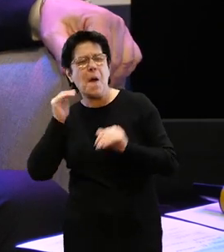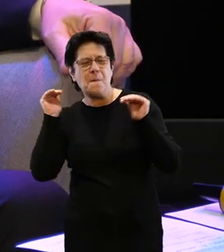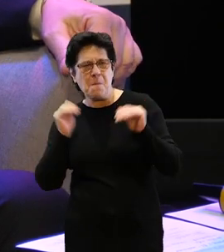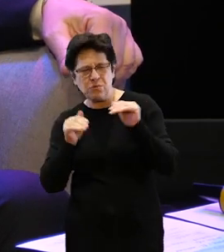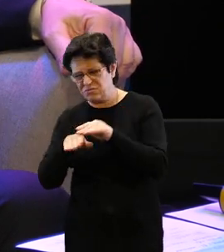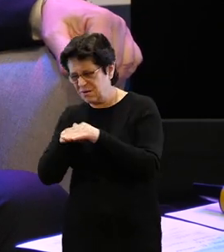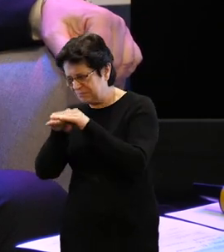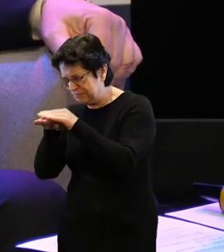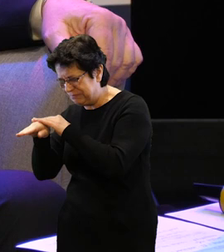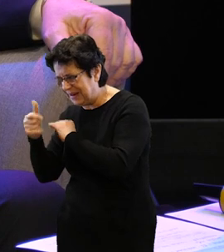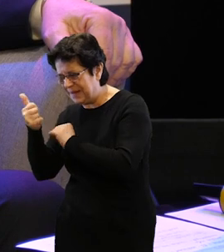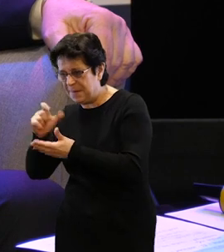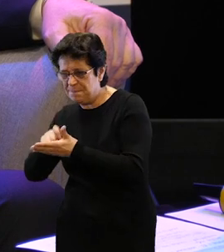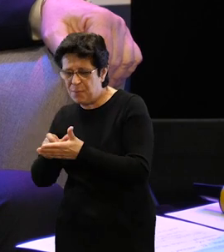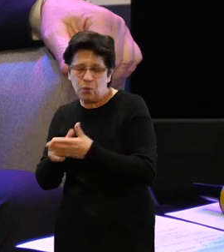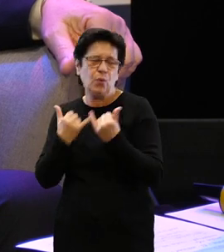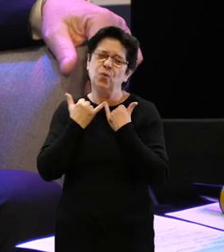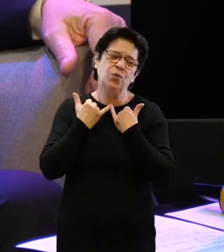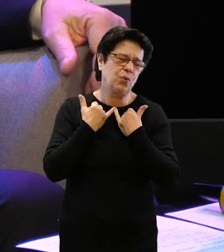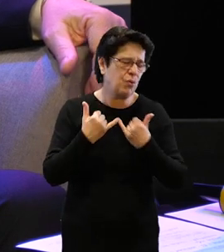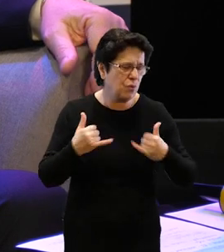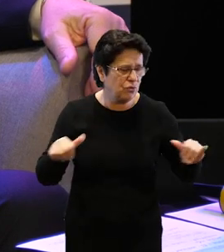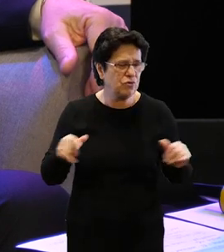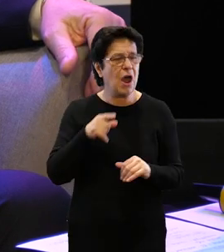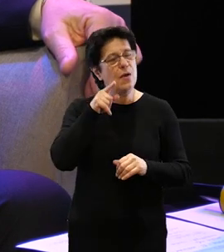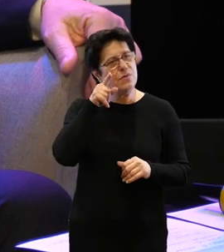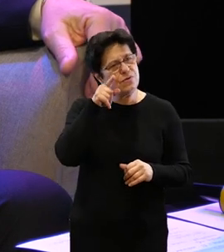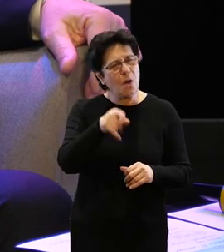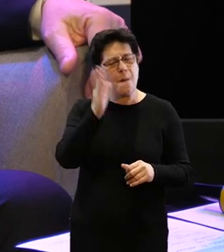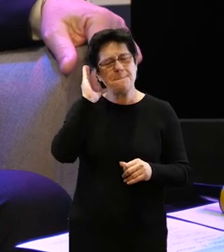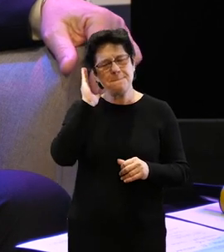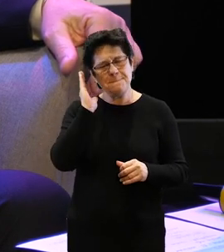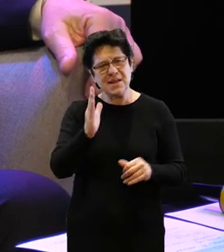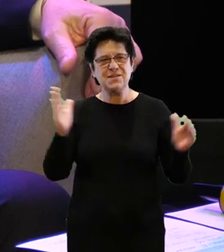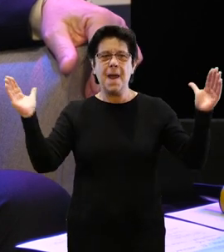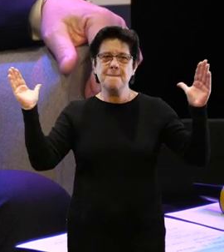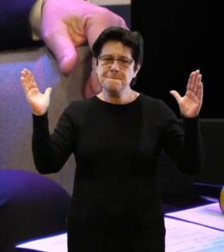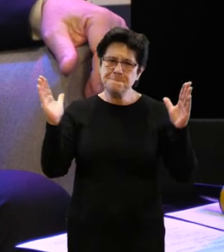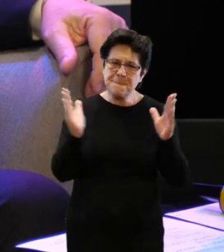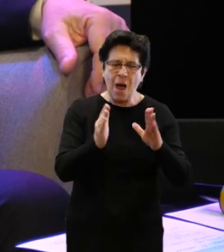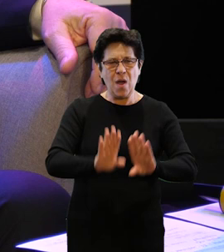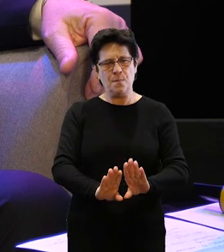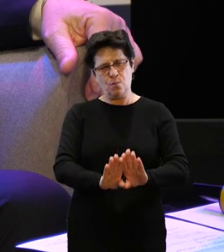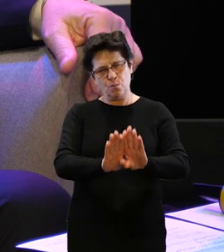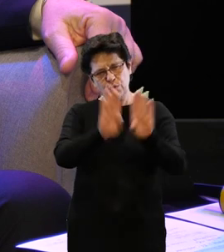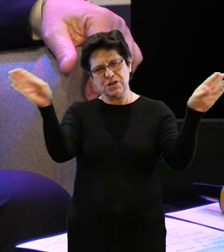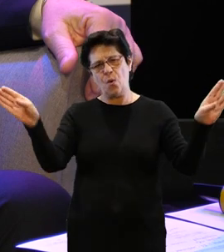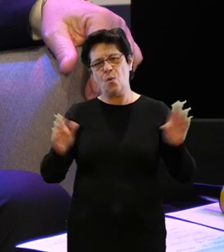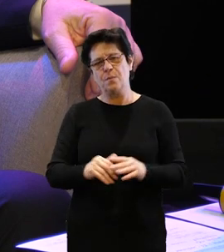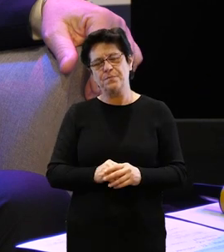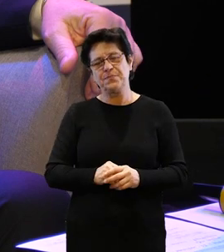Hangar i tam też mieć swoją kolekcję I to nadal będzie jakby to powiedzieć takie małe muzeum